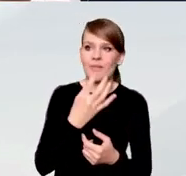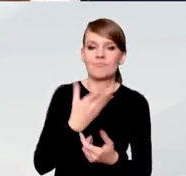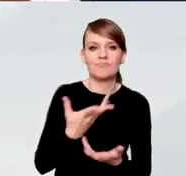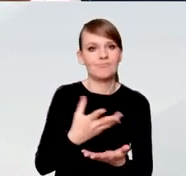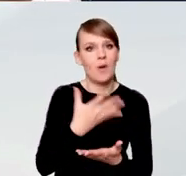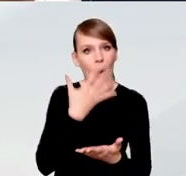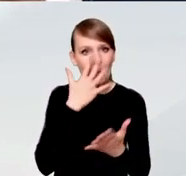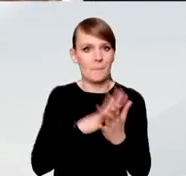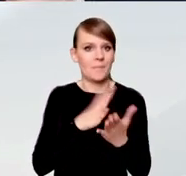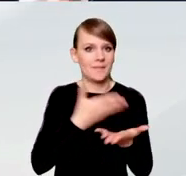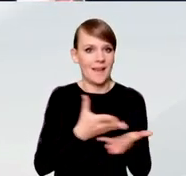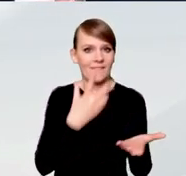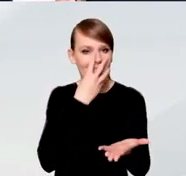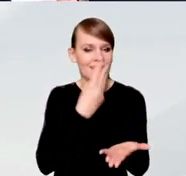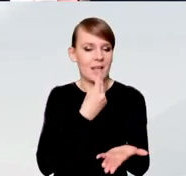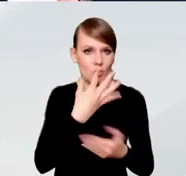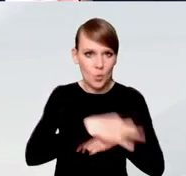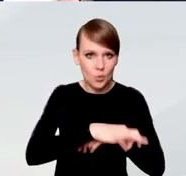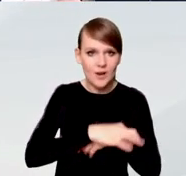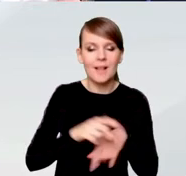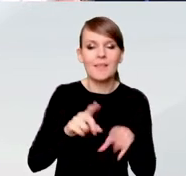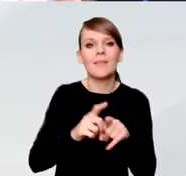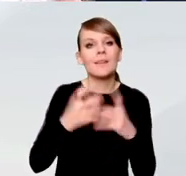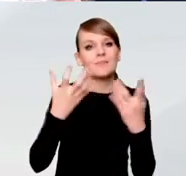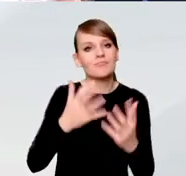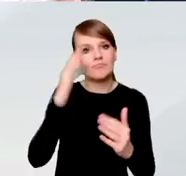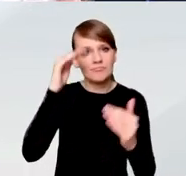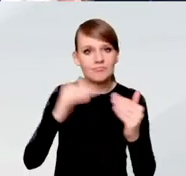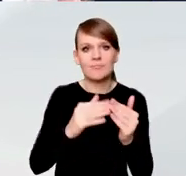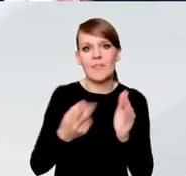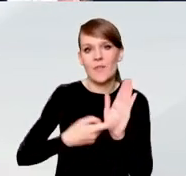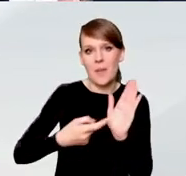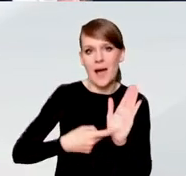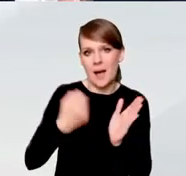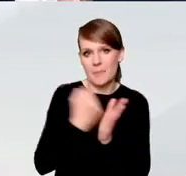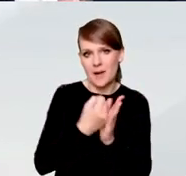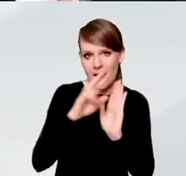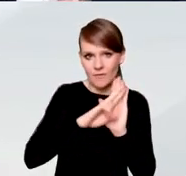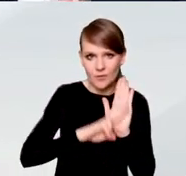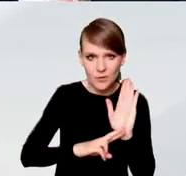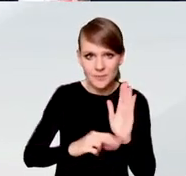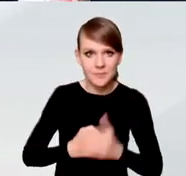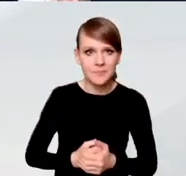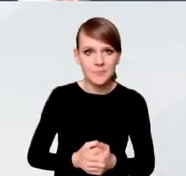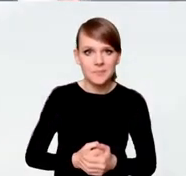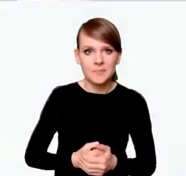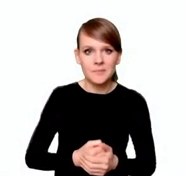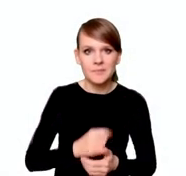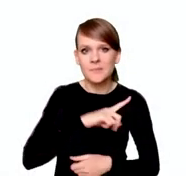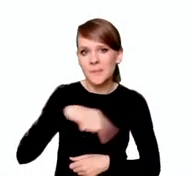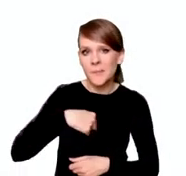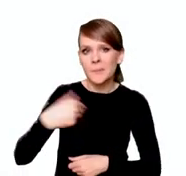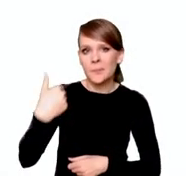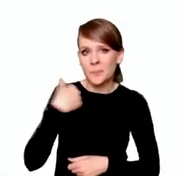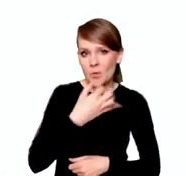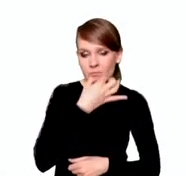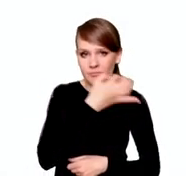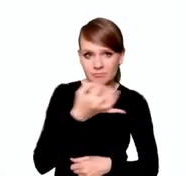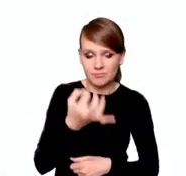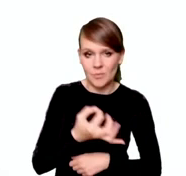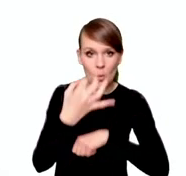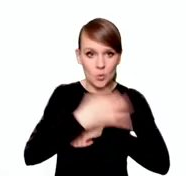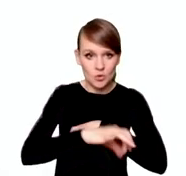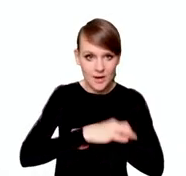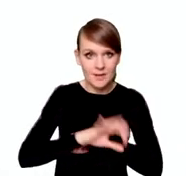wymogów prawnych. Zapytaliśmy respondentów, czy uczelnie mają raporty, czy